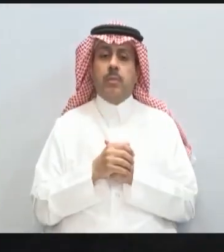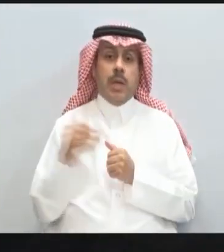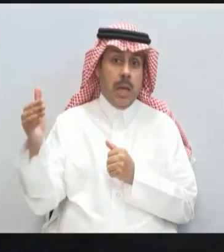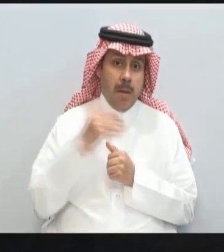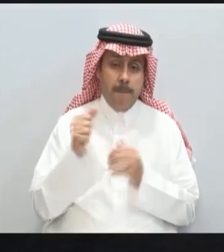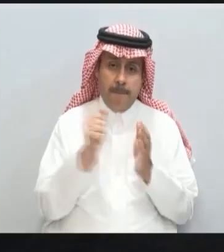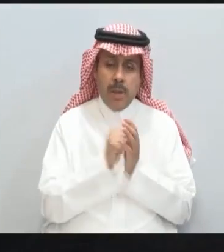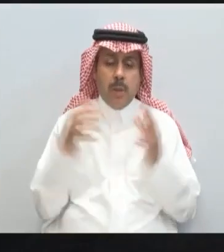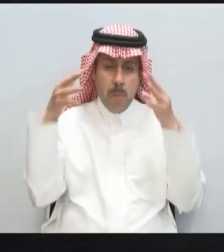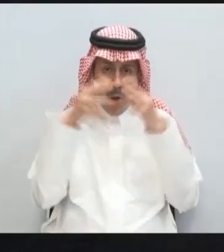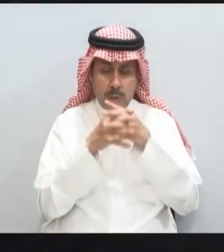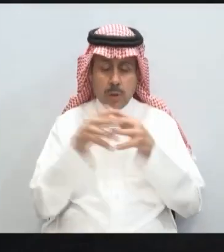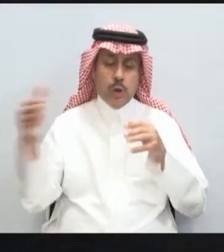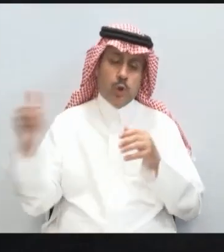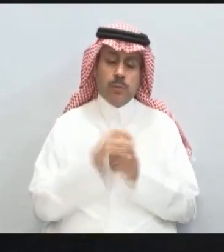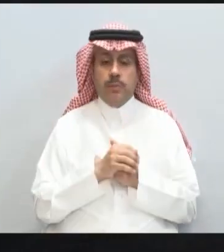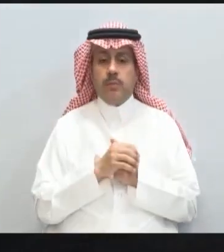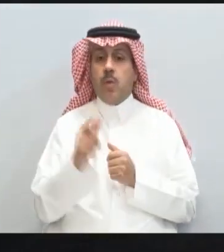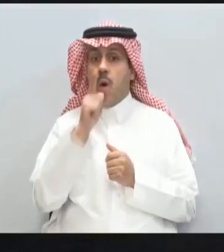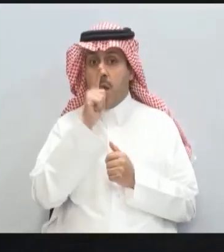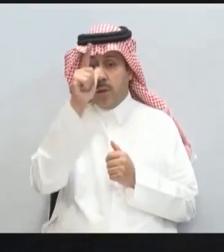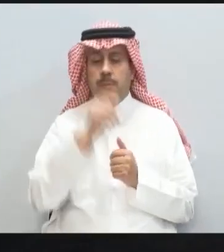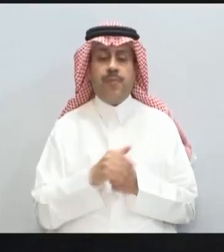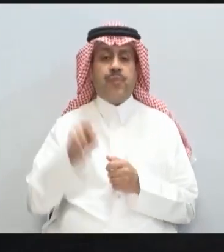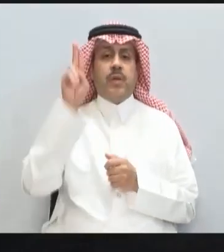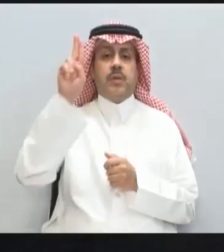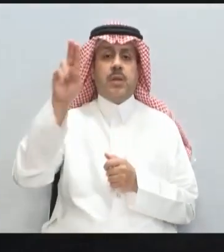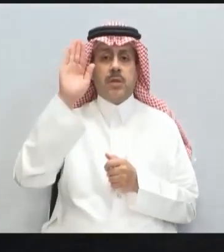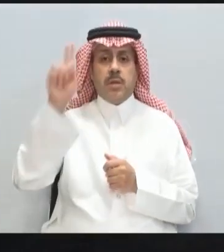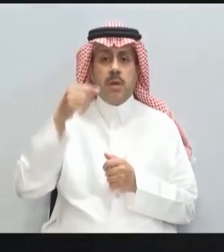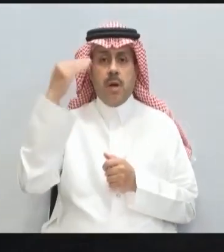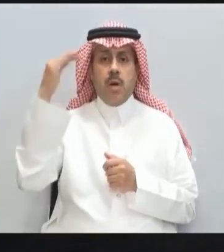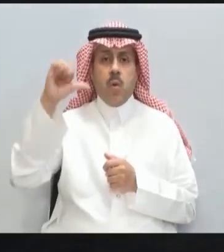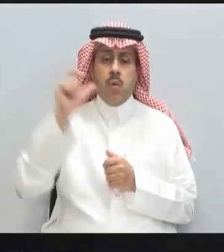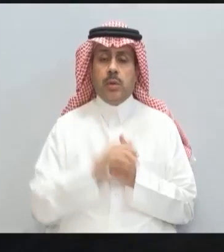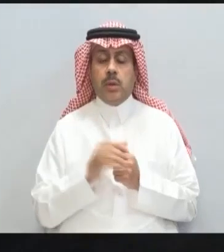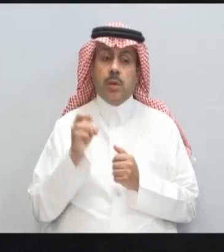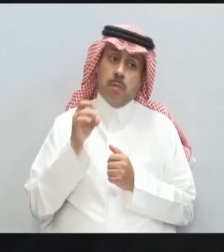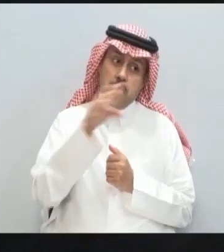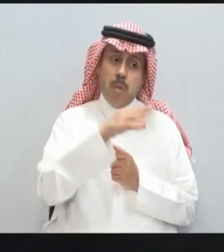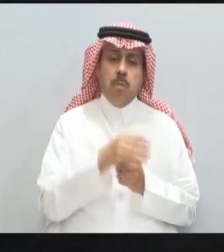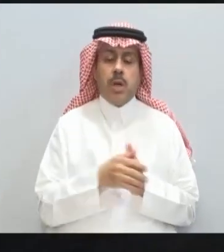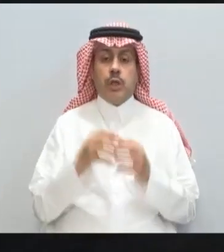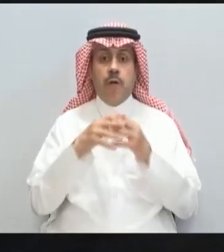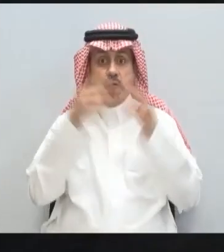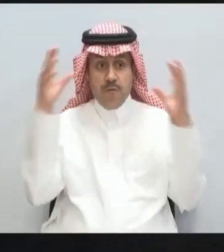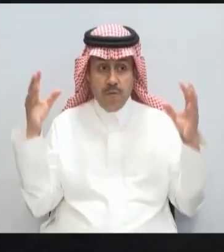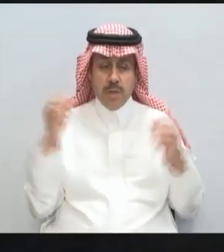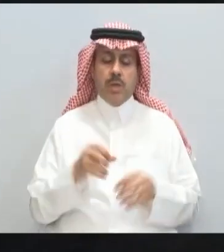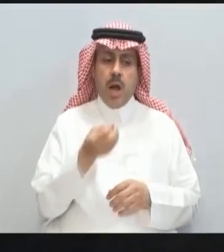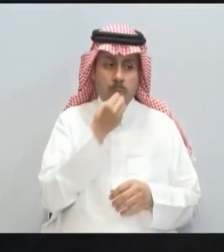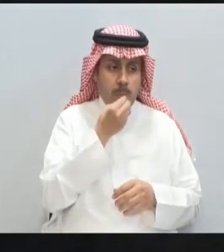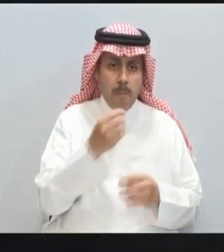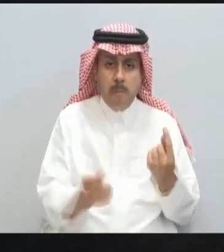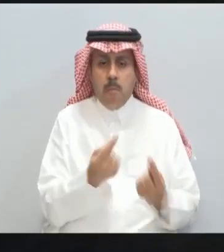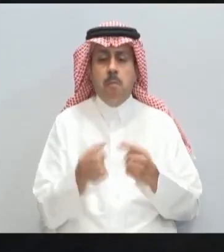ماواها وقوله جل وعلا تسرحون حين تخرجون صباحا الى المرعى هذا ما يتعلق ايها الطلاب